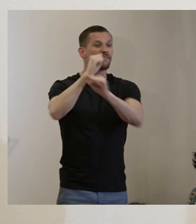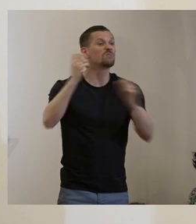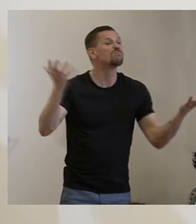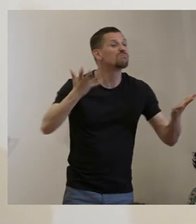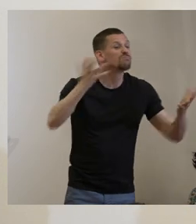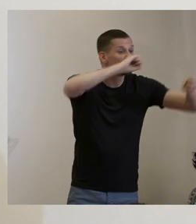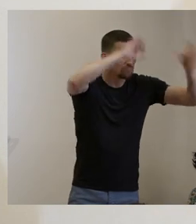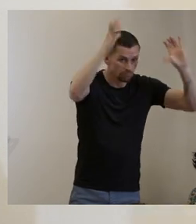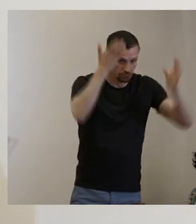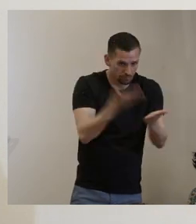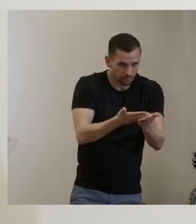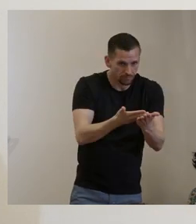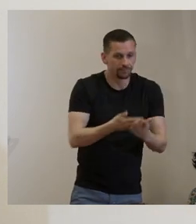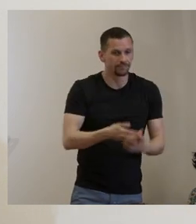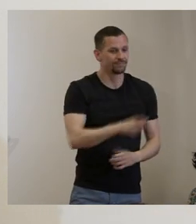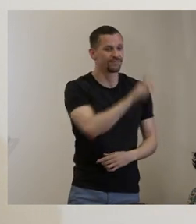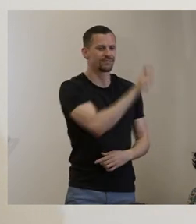dates,